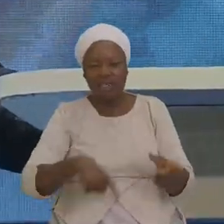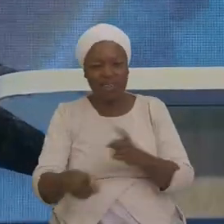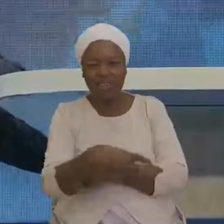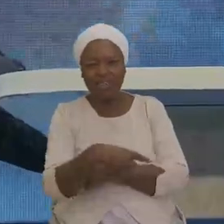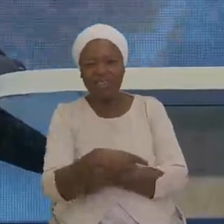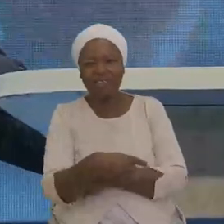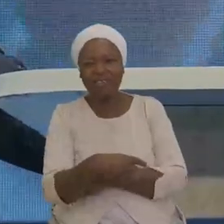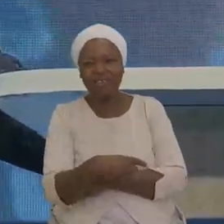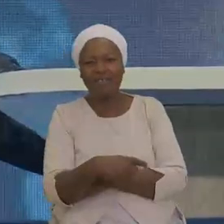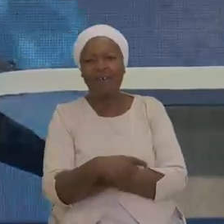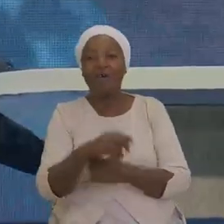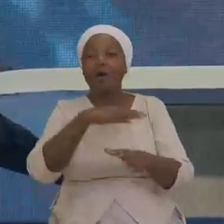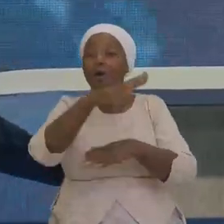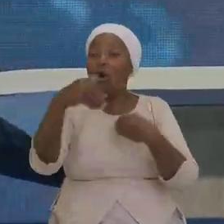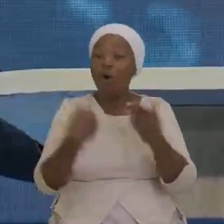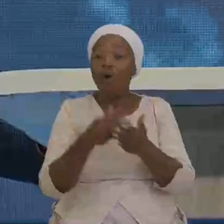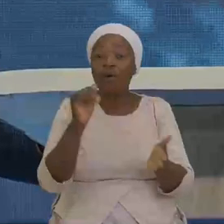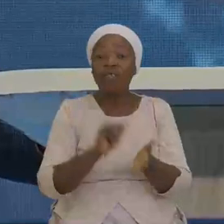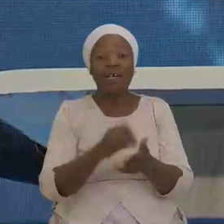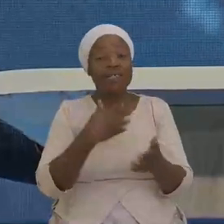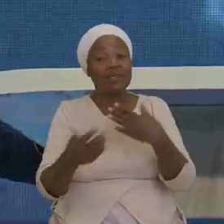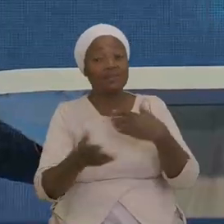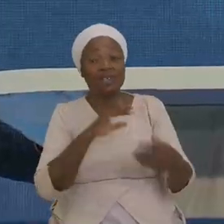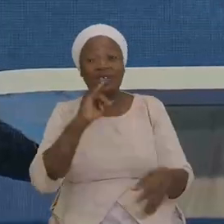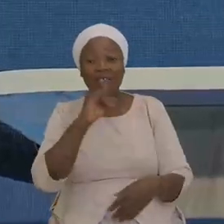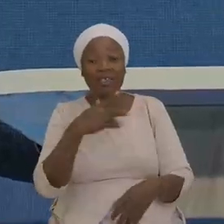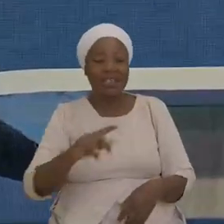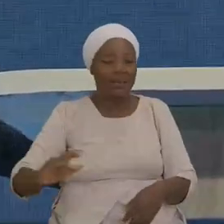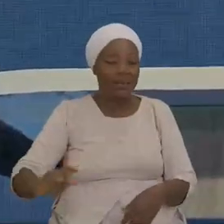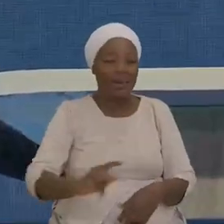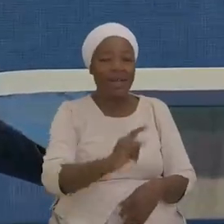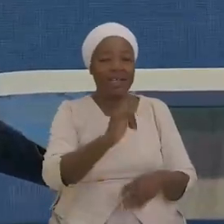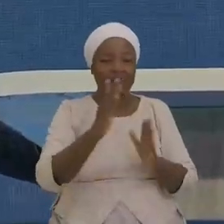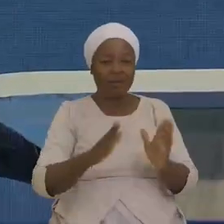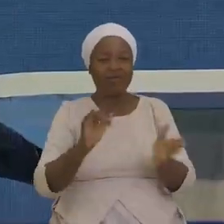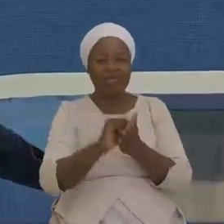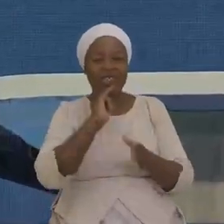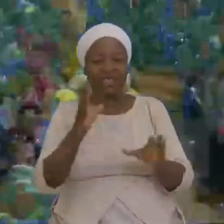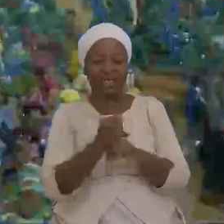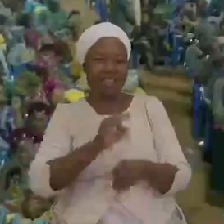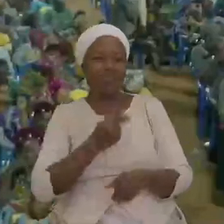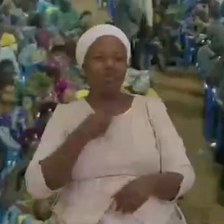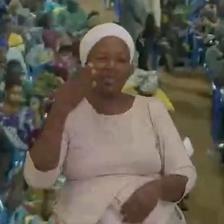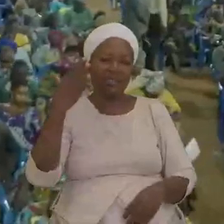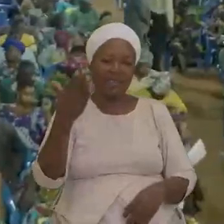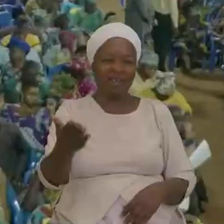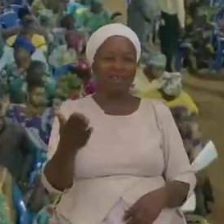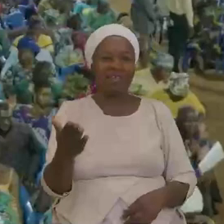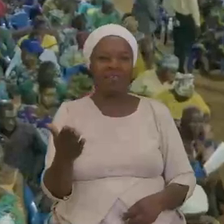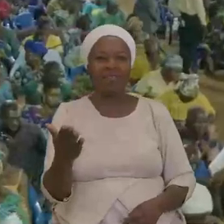jour. Tout ce qui compte, c'est le pilote qui nous conduit à